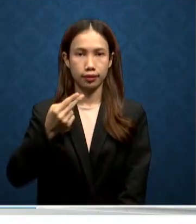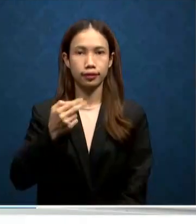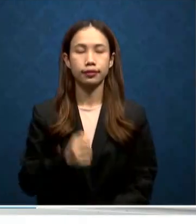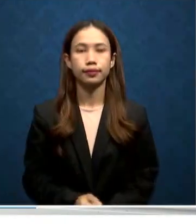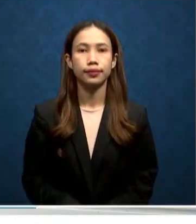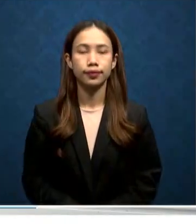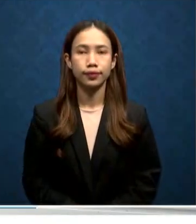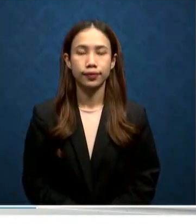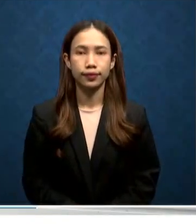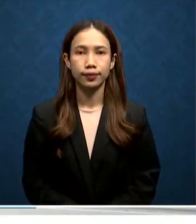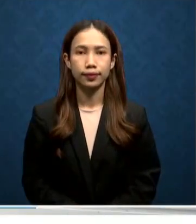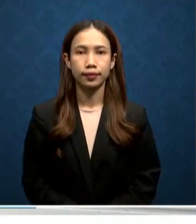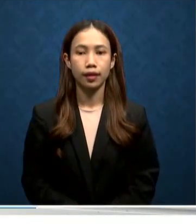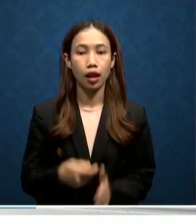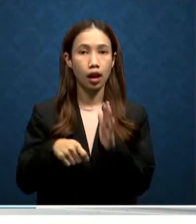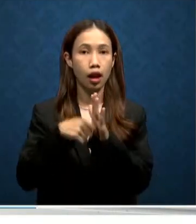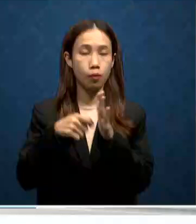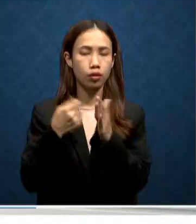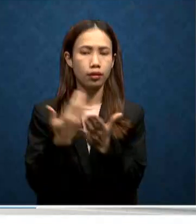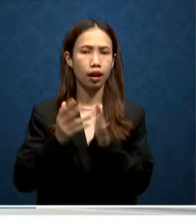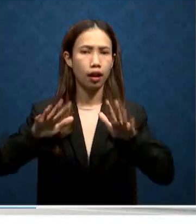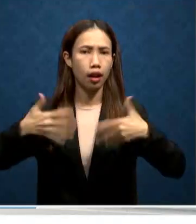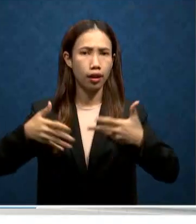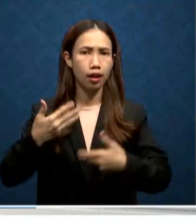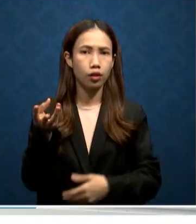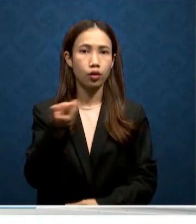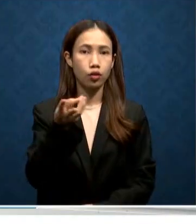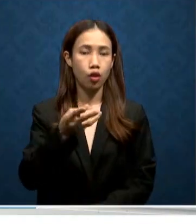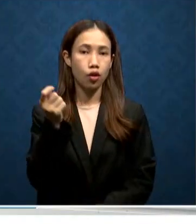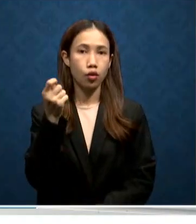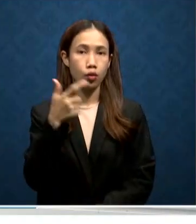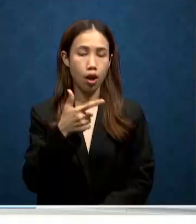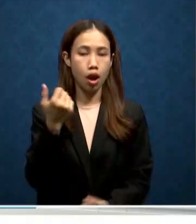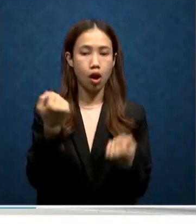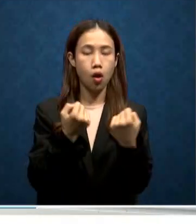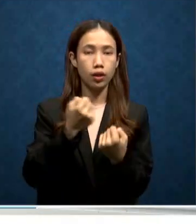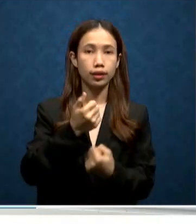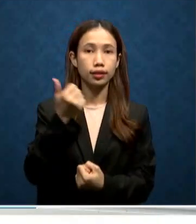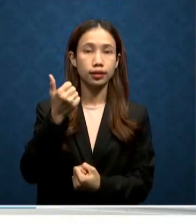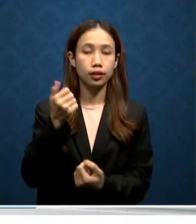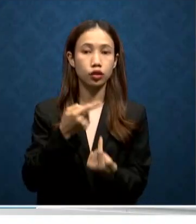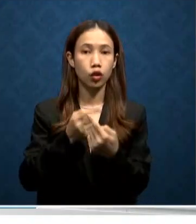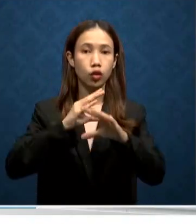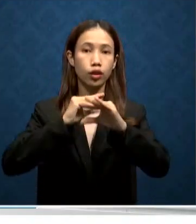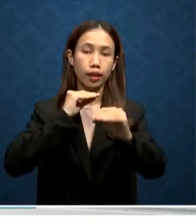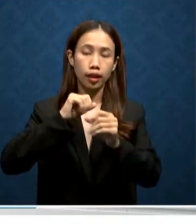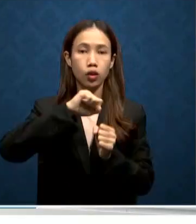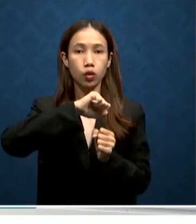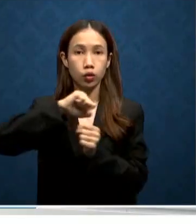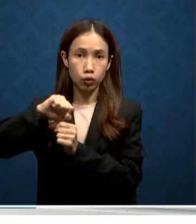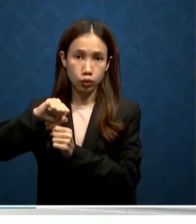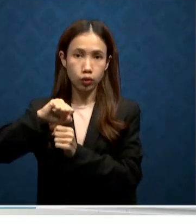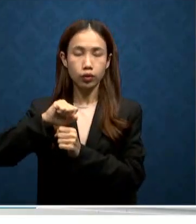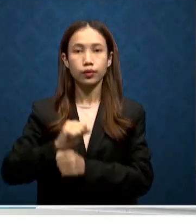ครับอันนี้สาเหตุที่รายได้น้อยในกว่ารถประเภทอื่นกว่ารถเก๋งกว่ารถตู้เนี่ยก็